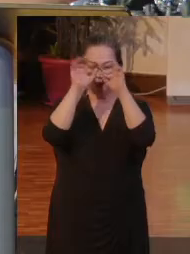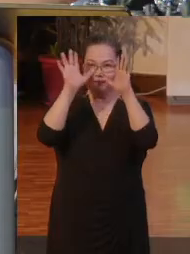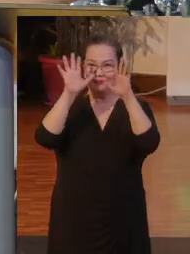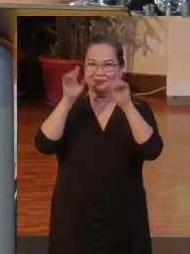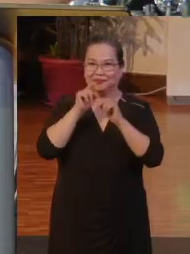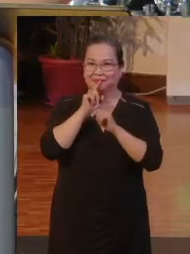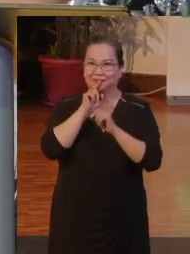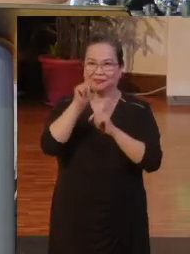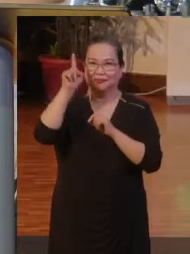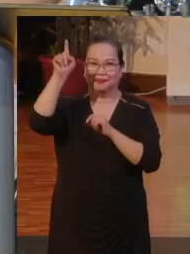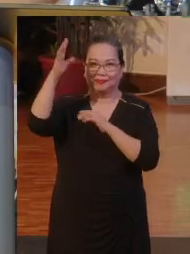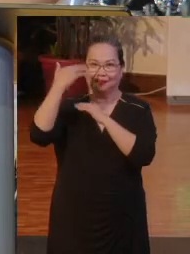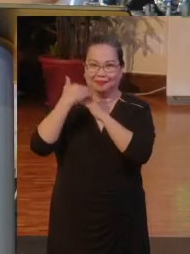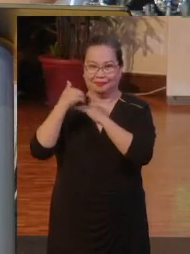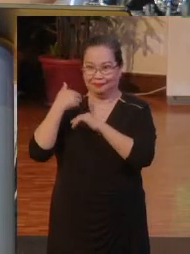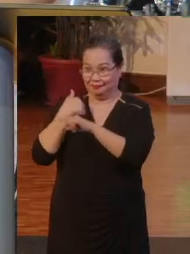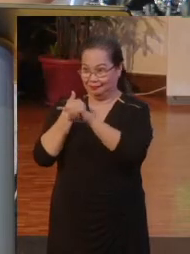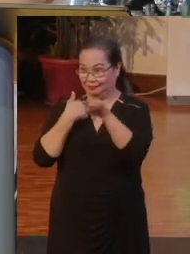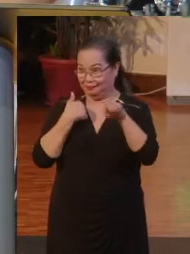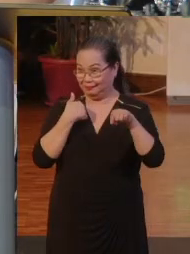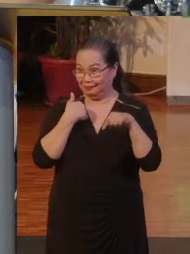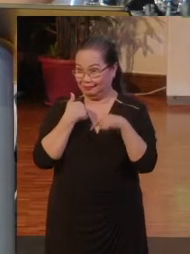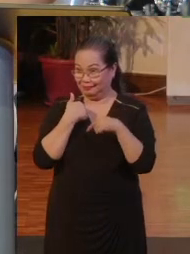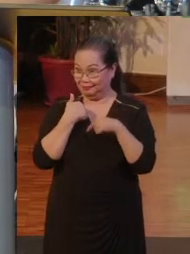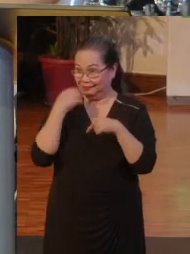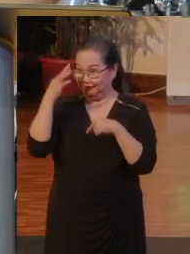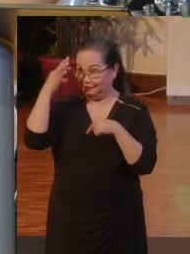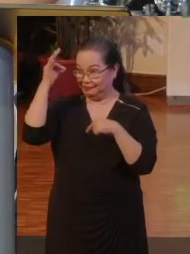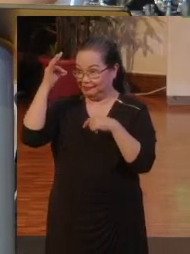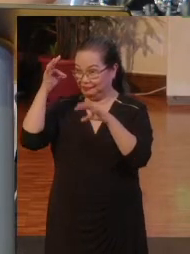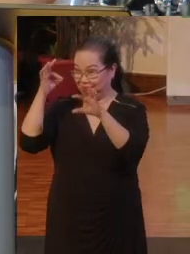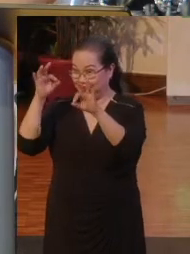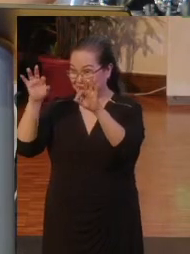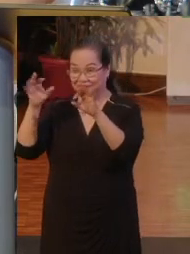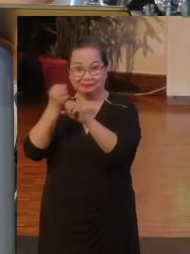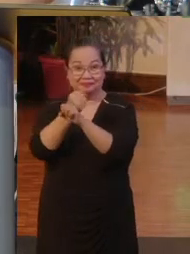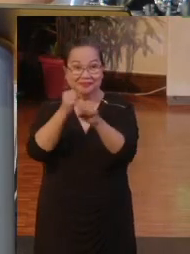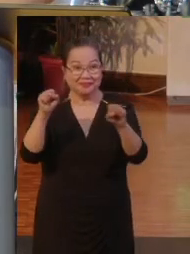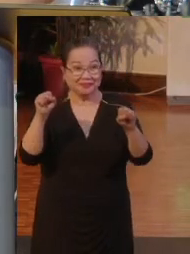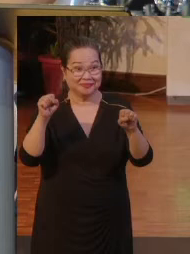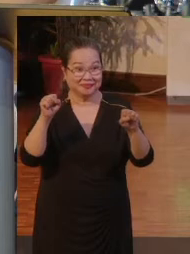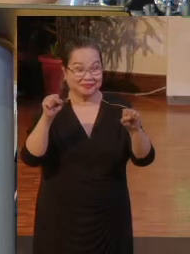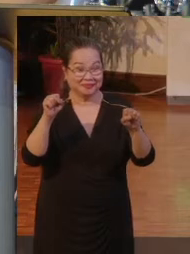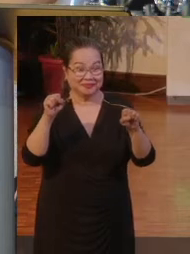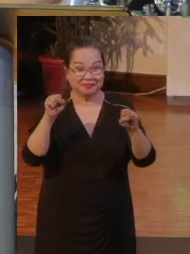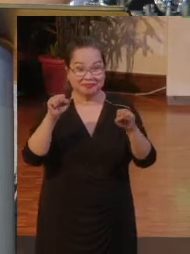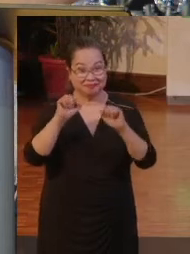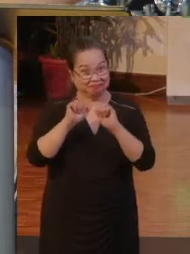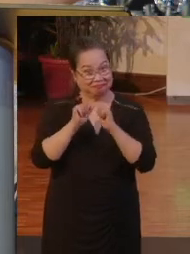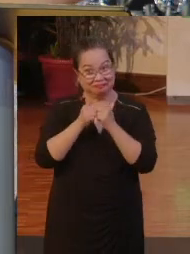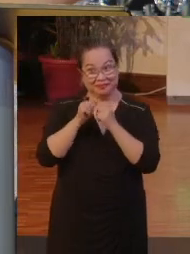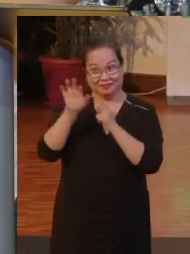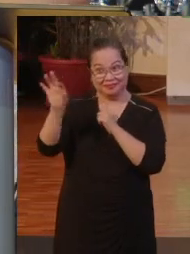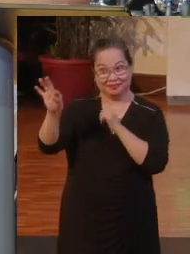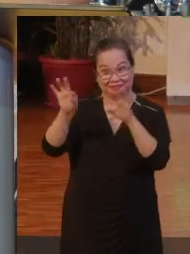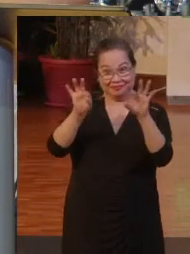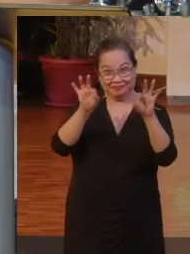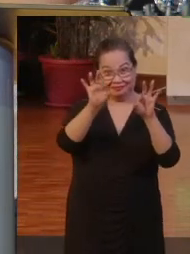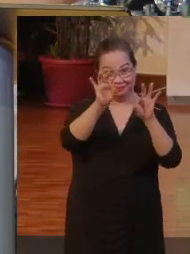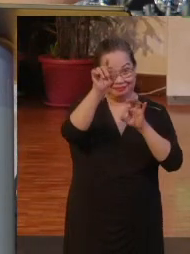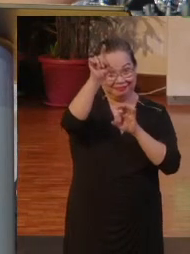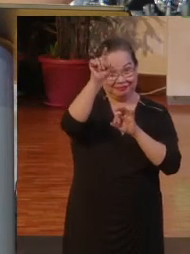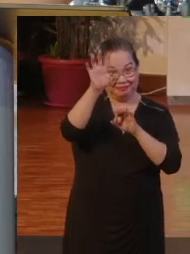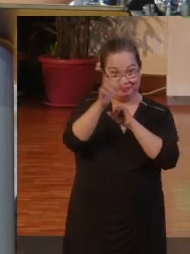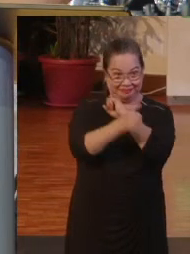ang kanyang pagtawag sa atin na hinirang niya para sa kaligtasan? Kung papaano pinili at tinawag ng Diyos